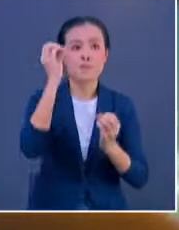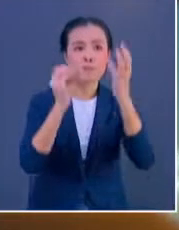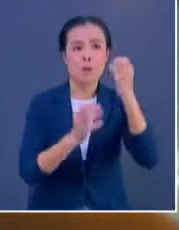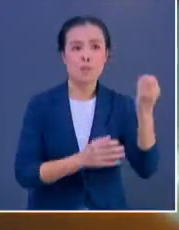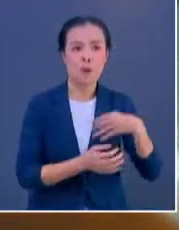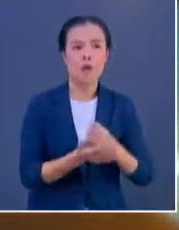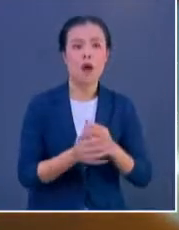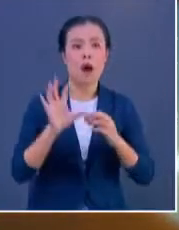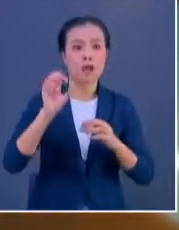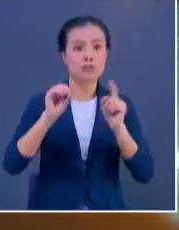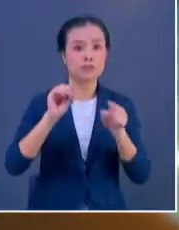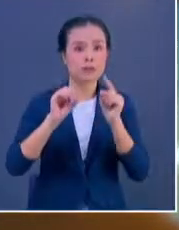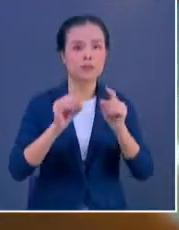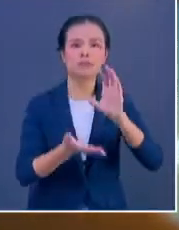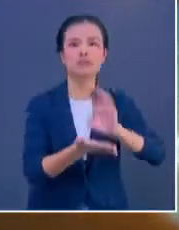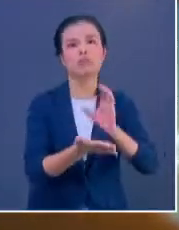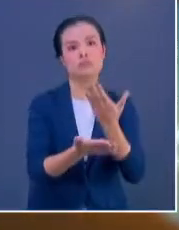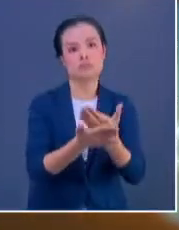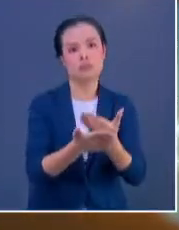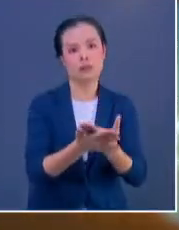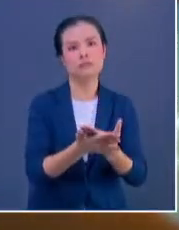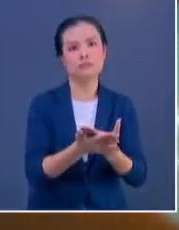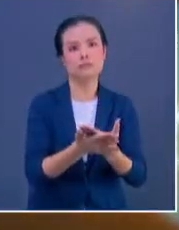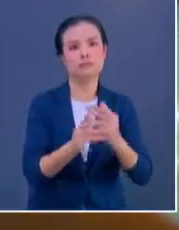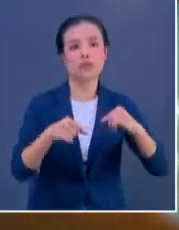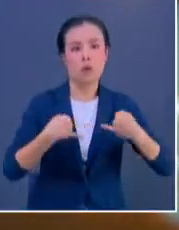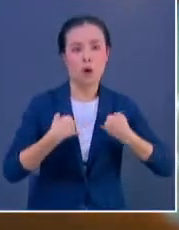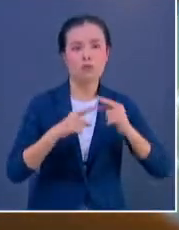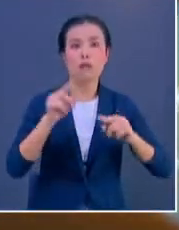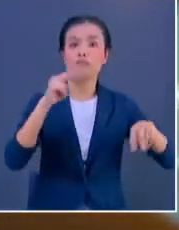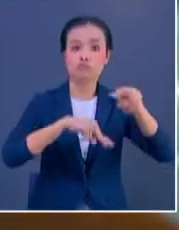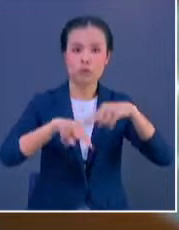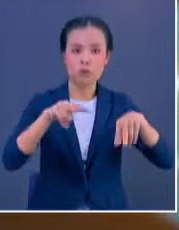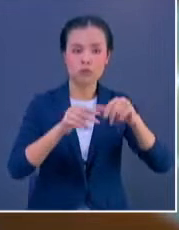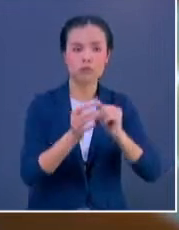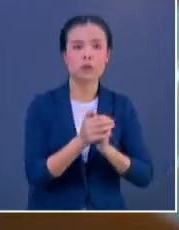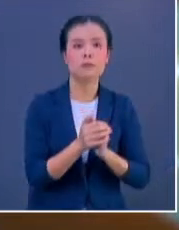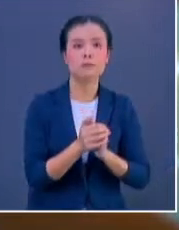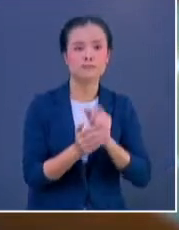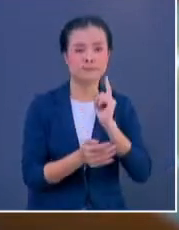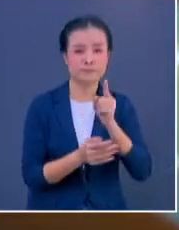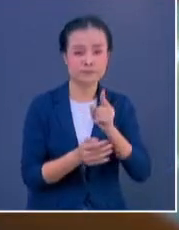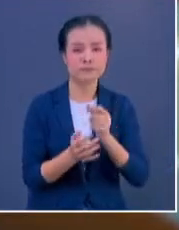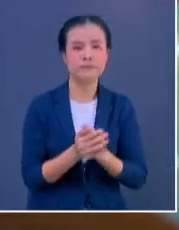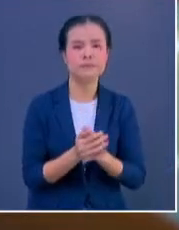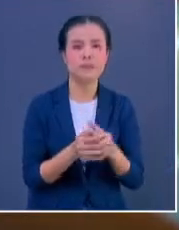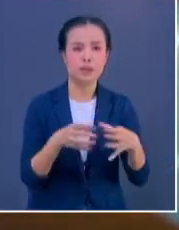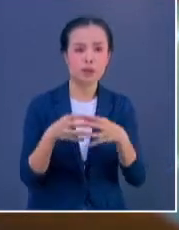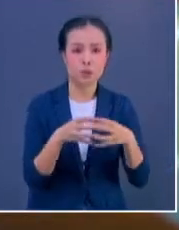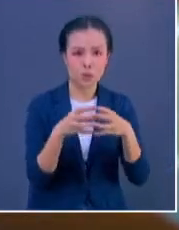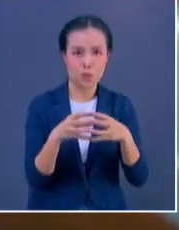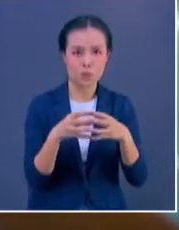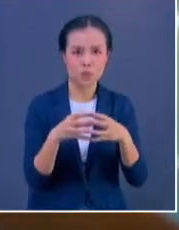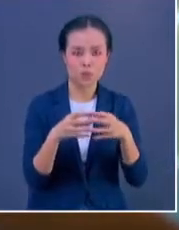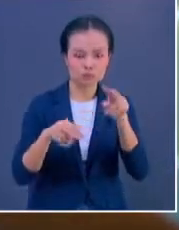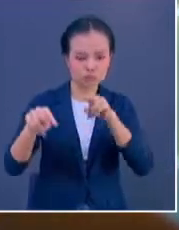ว่า 50% อยู่ในมือนายทุนหมดแล้ว จะเป็นอย่างนั้นแต่ว่าต้องมีการตรวจสอบไปตั้งจริงๆแล้วรัฐบาลเนี่ยควรจะตั้งทีมออกไปตรว